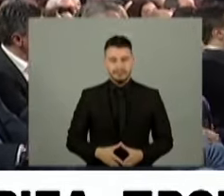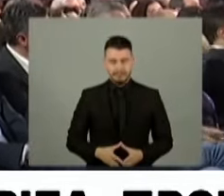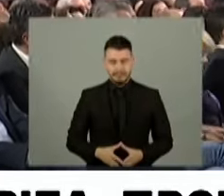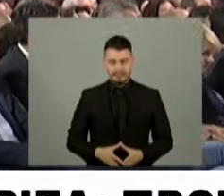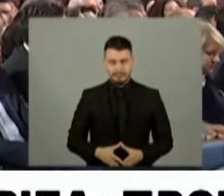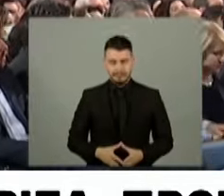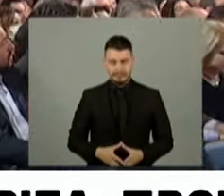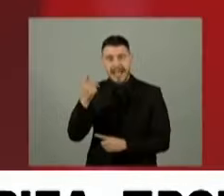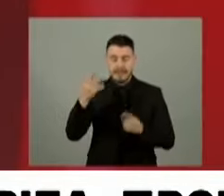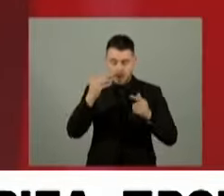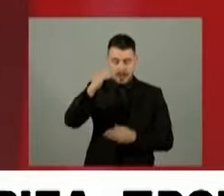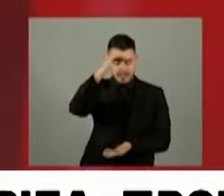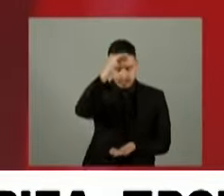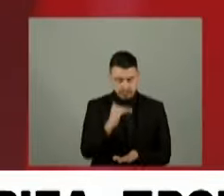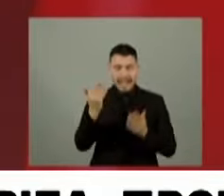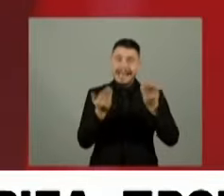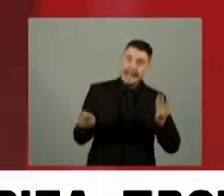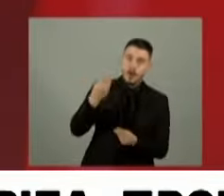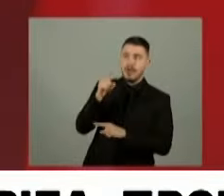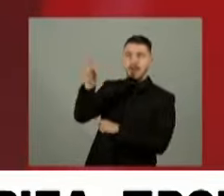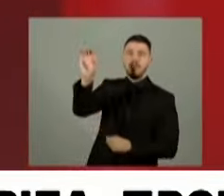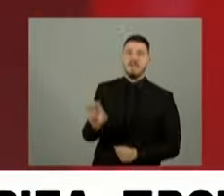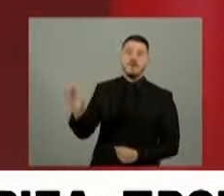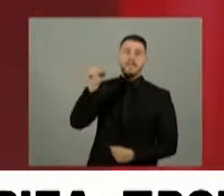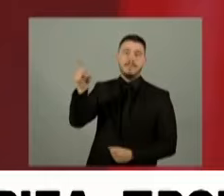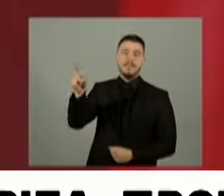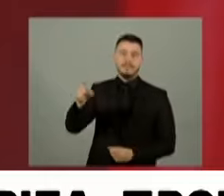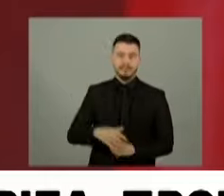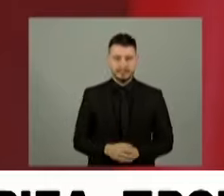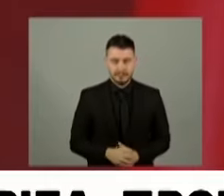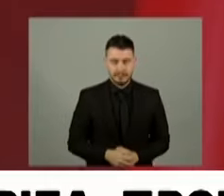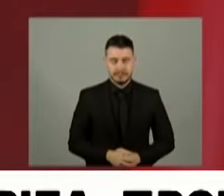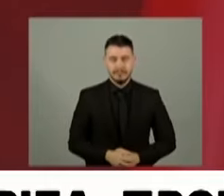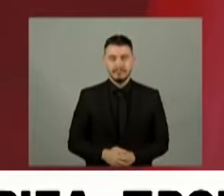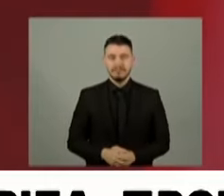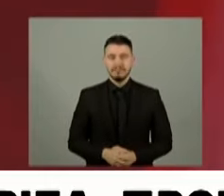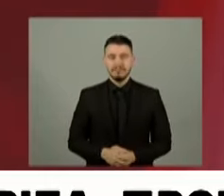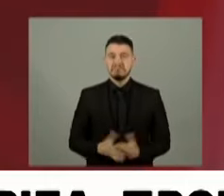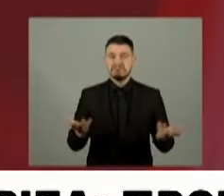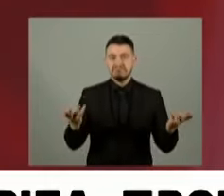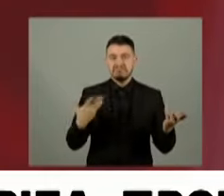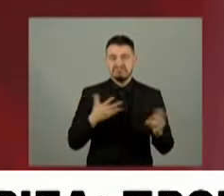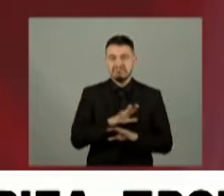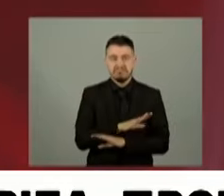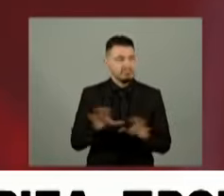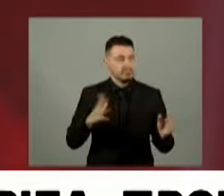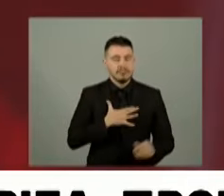ζήτημα είναι ποια είναι η βάση. Σας διακόψαμε. Υπάρχει ένα ζήτημα με αυτού του τύπου τις εκλογές. Θέλω να πω ότι ήθελα να πω πέρα από τα πρόσωπα